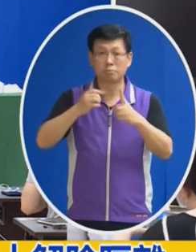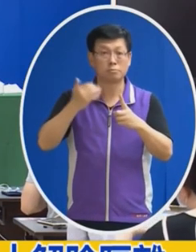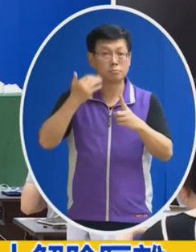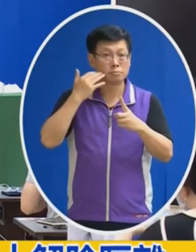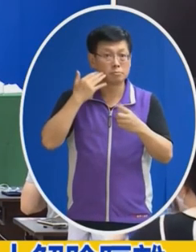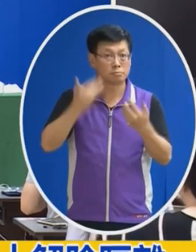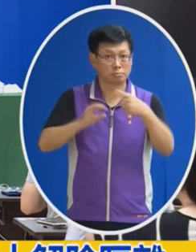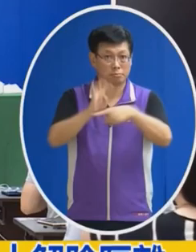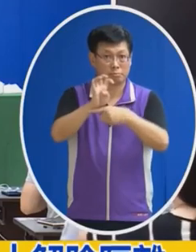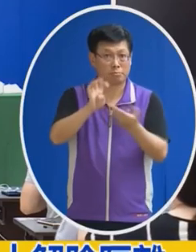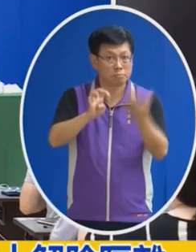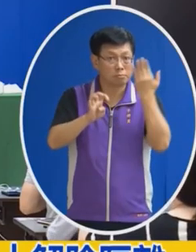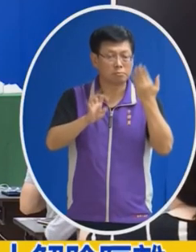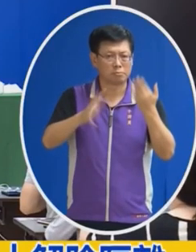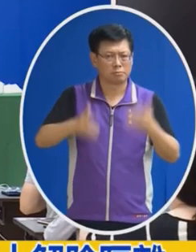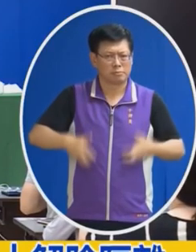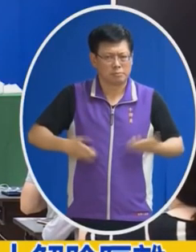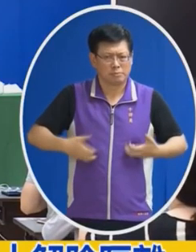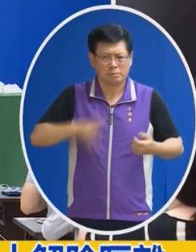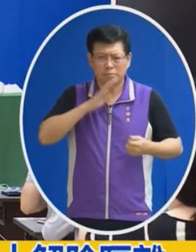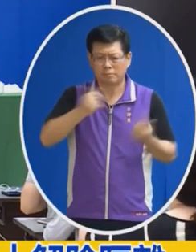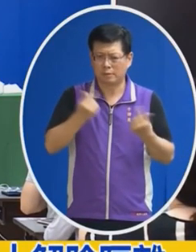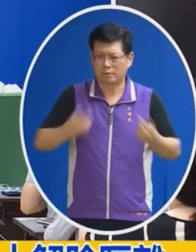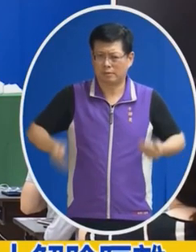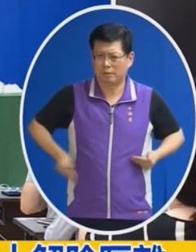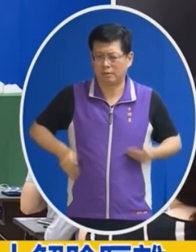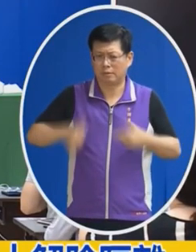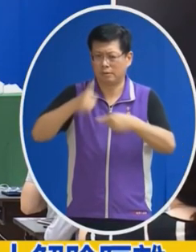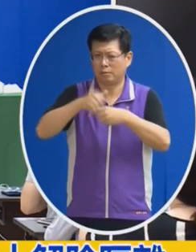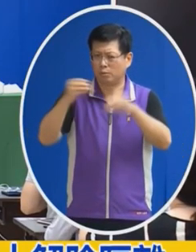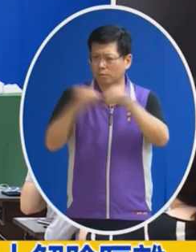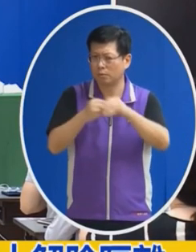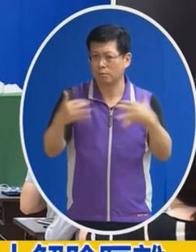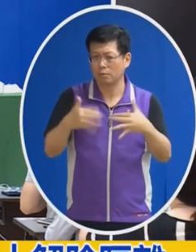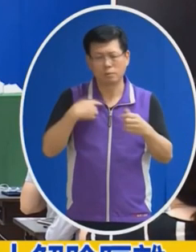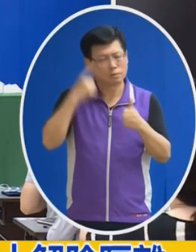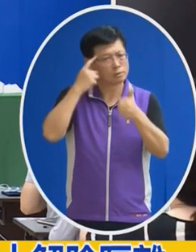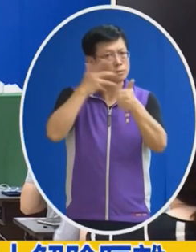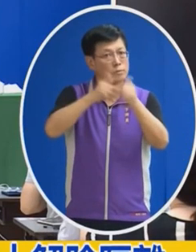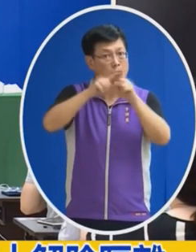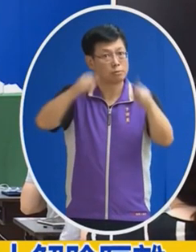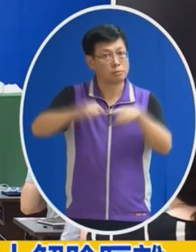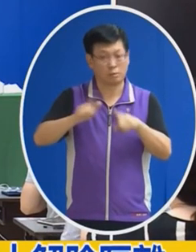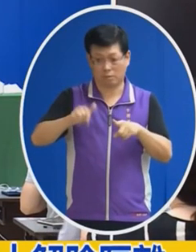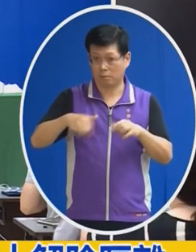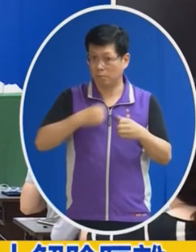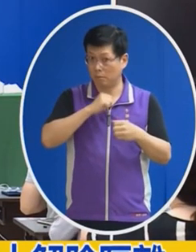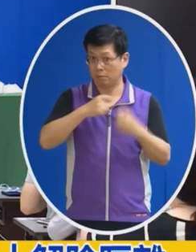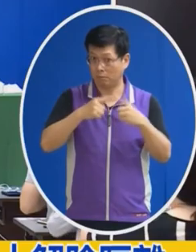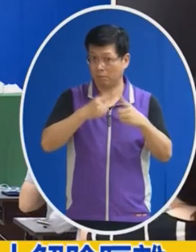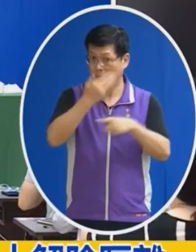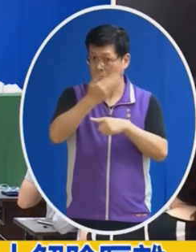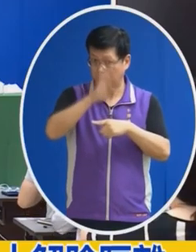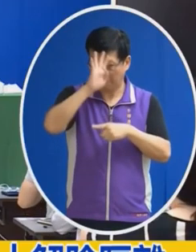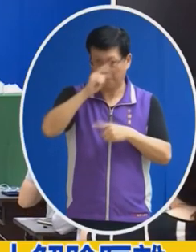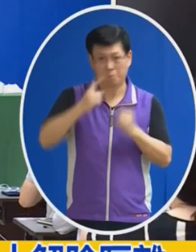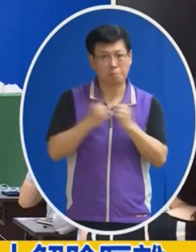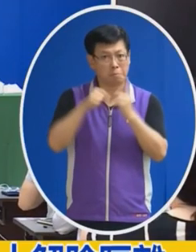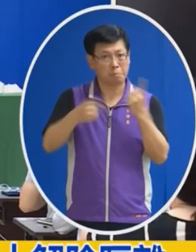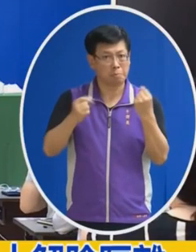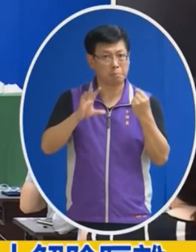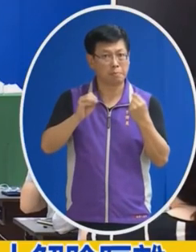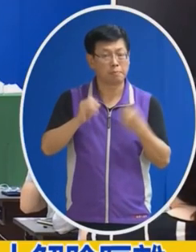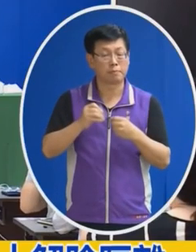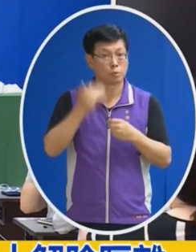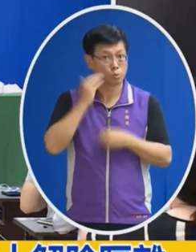近40%的人都有那个急性肾损伤的问题，想请教一下张教授，在台湾的患者当中有发现这样的状况